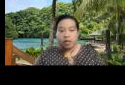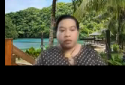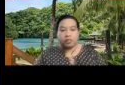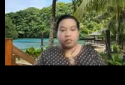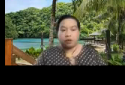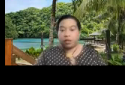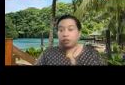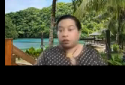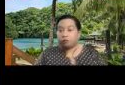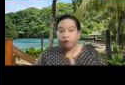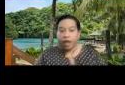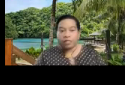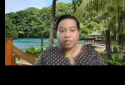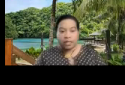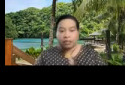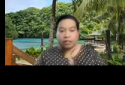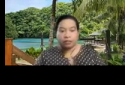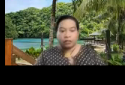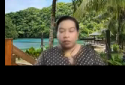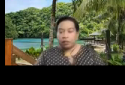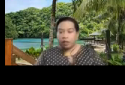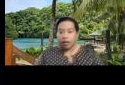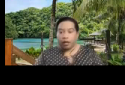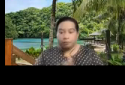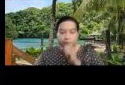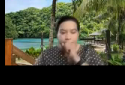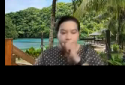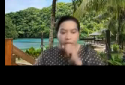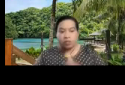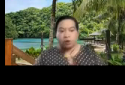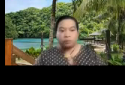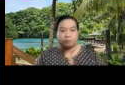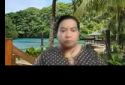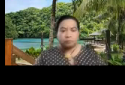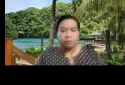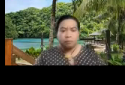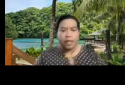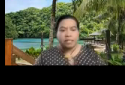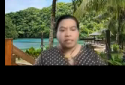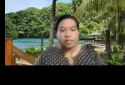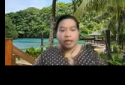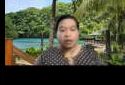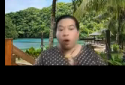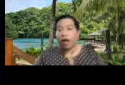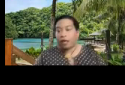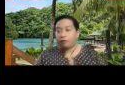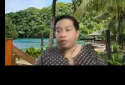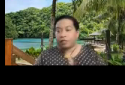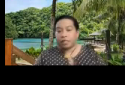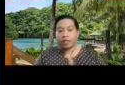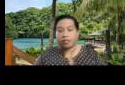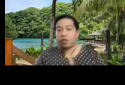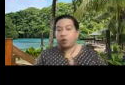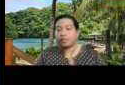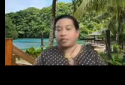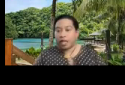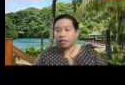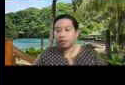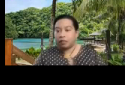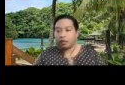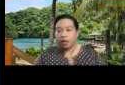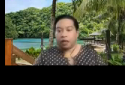US, others are connected to France, England. البعض منهم مرتبط بالولايات المتحدة